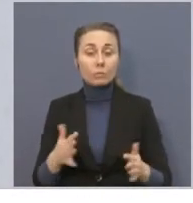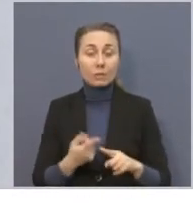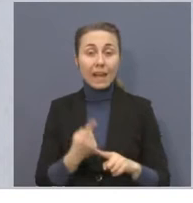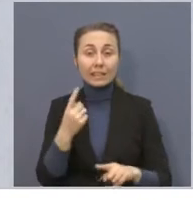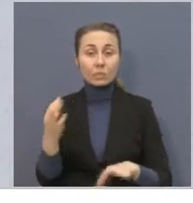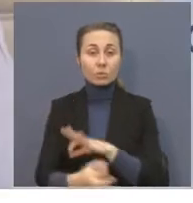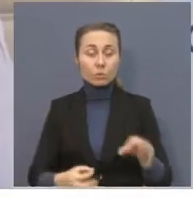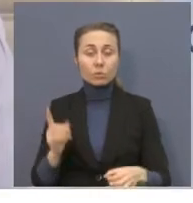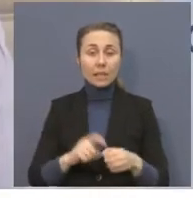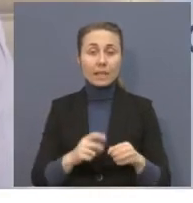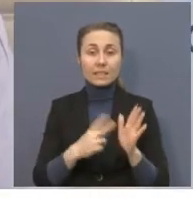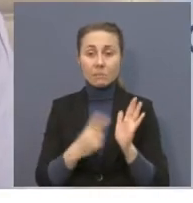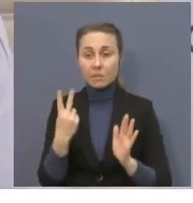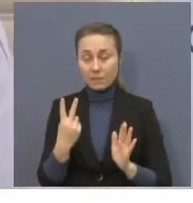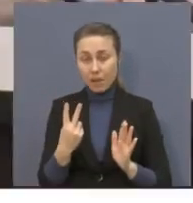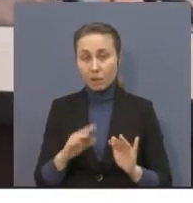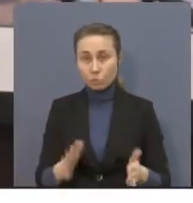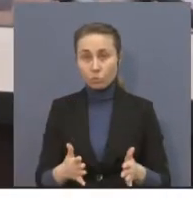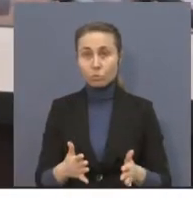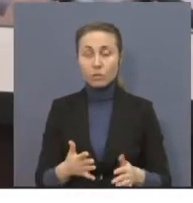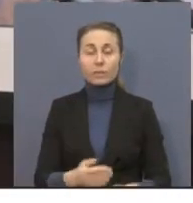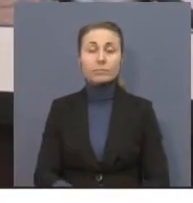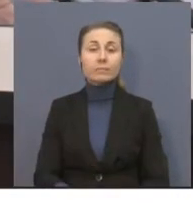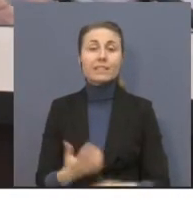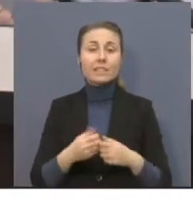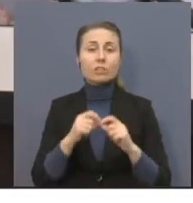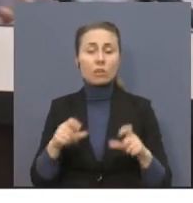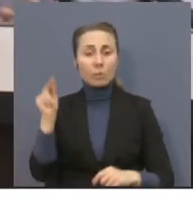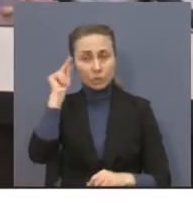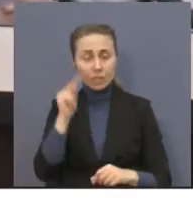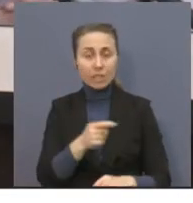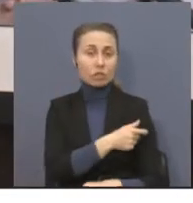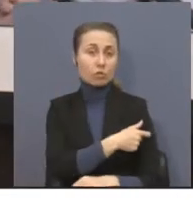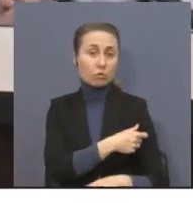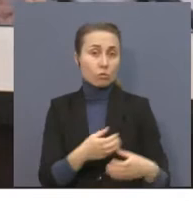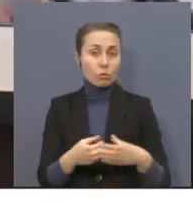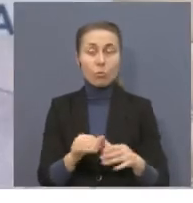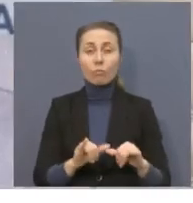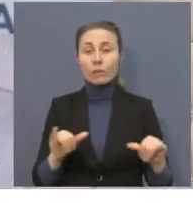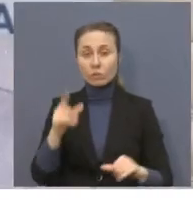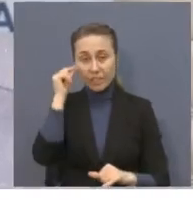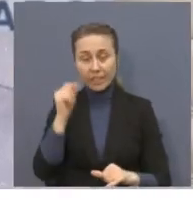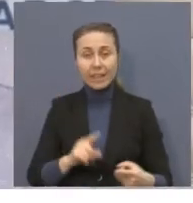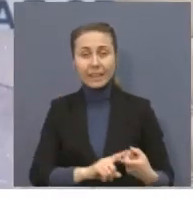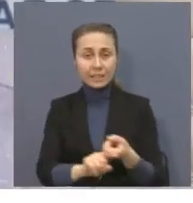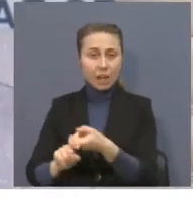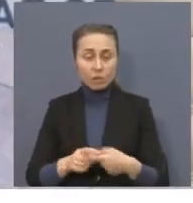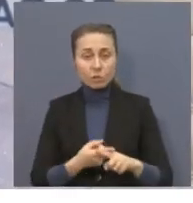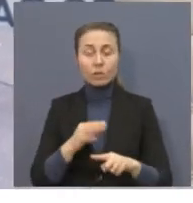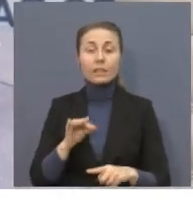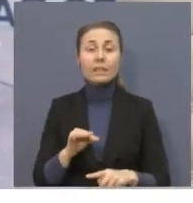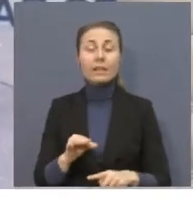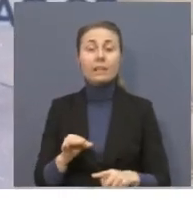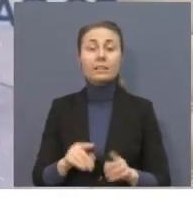сутки зарегистрировано 72 случая. Среди школьников, обучающихся в дежурных группах, увеличилось число инфицированных. С начала года